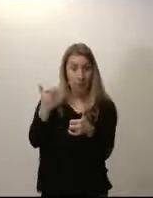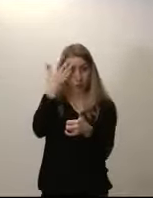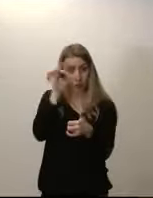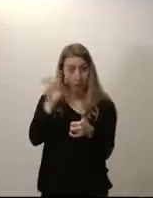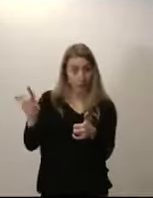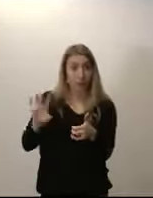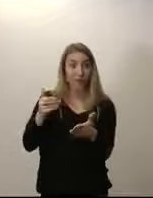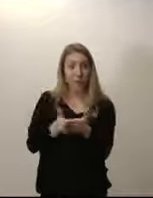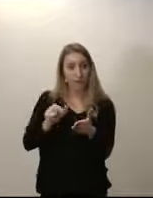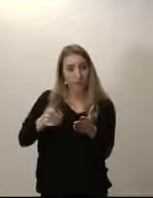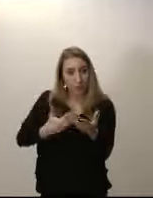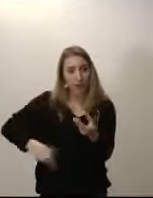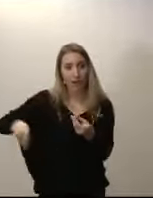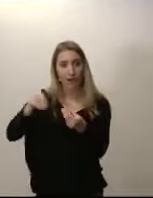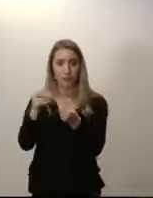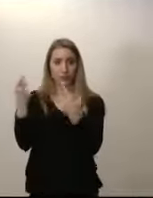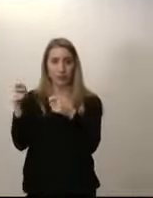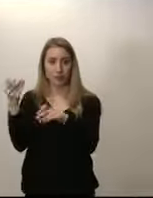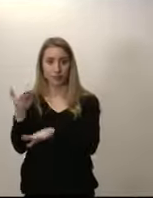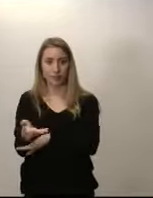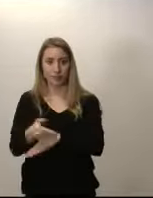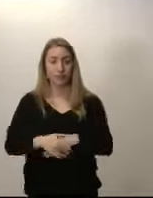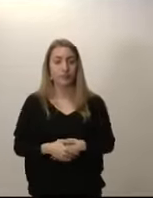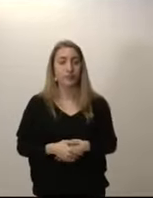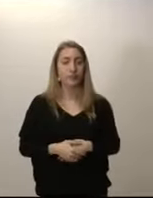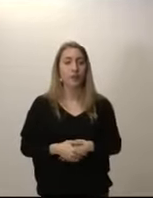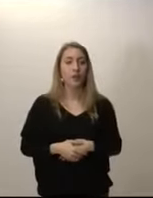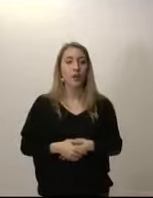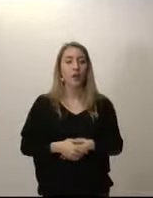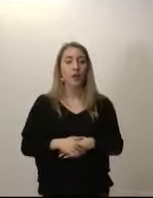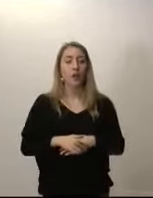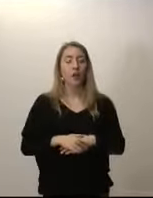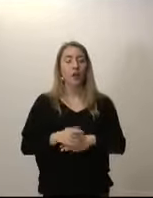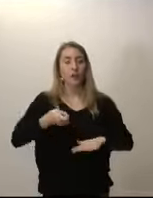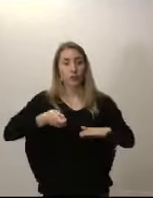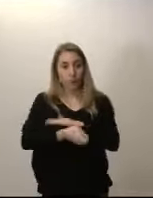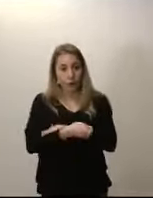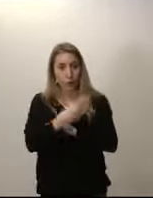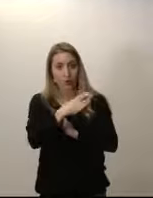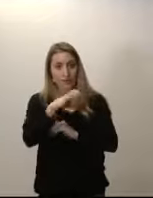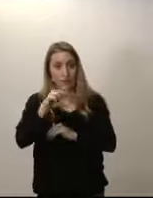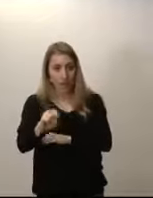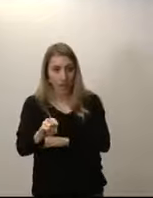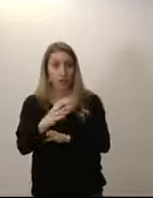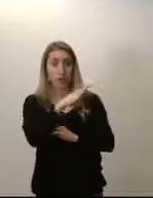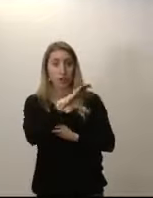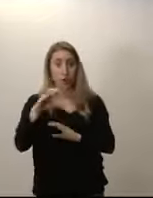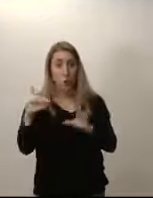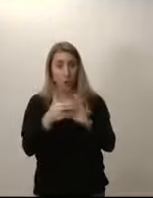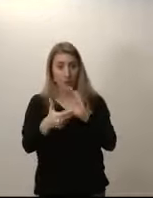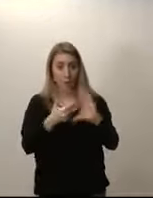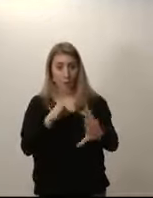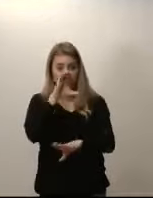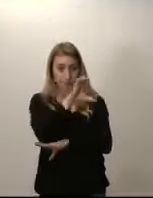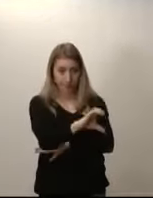rajoute ces dépenses. L'augmentation de la subvention versée au CCAS à hauteur de 100 000 euros. Vous avez vu